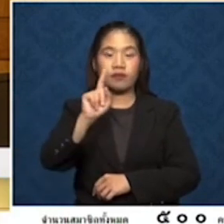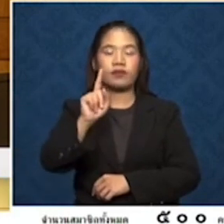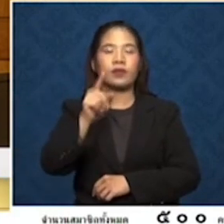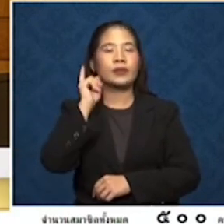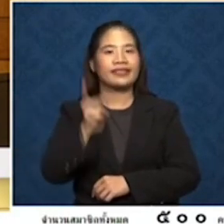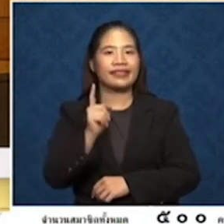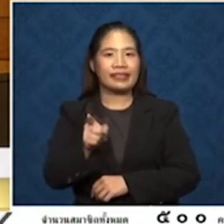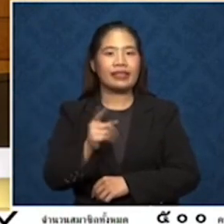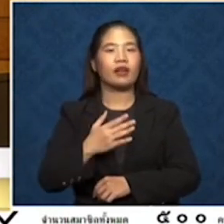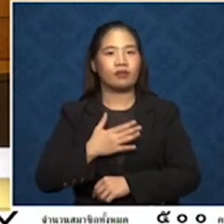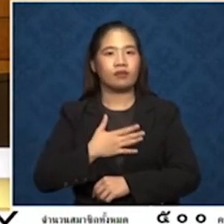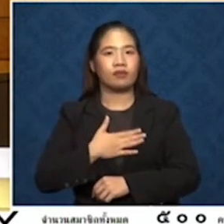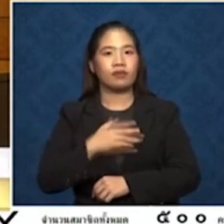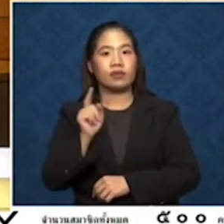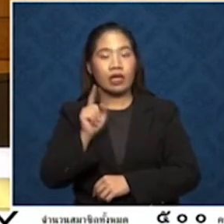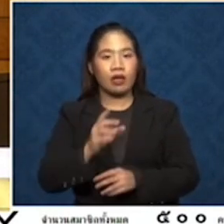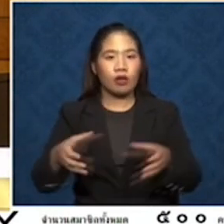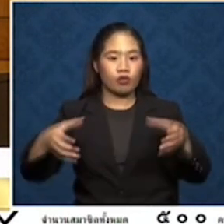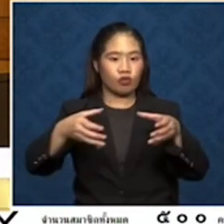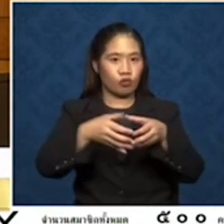จริงๆแล้วเนี่ยกองทัพมี